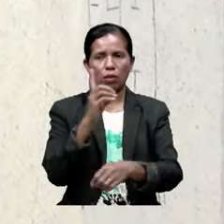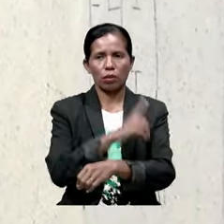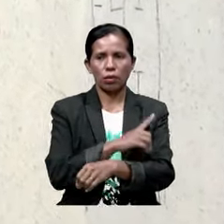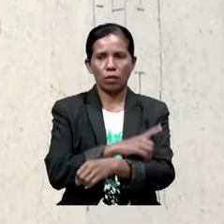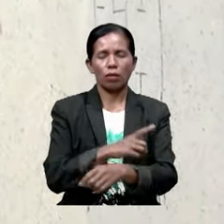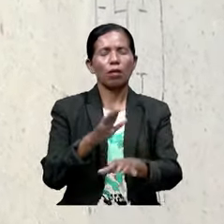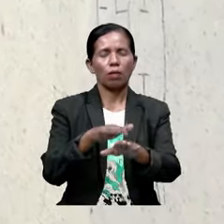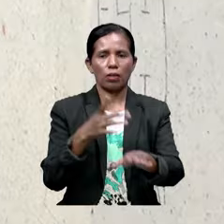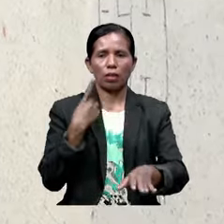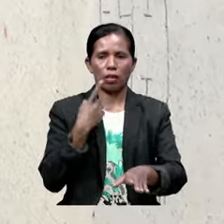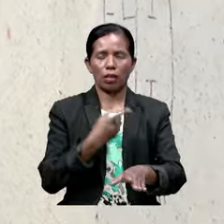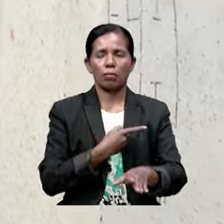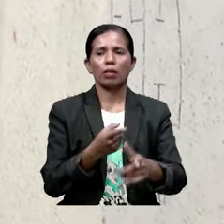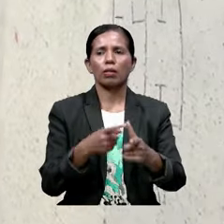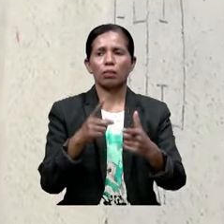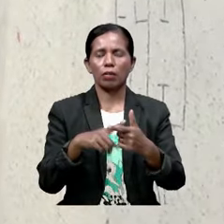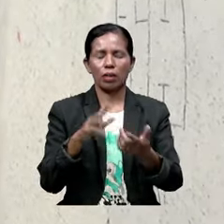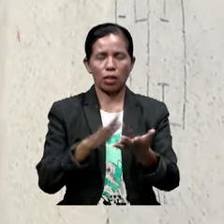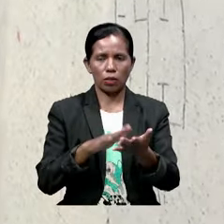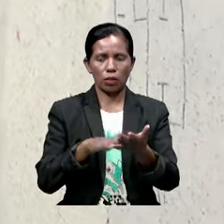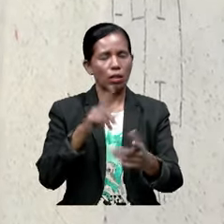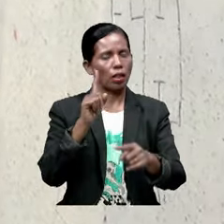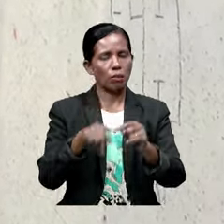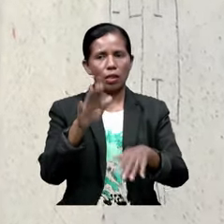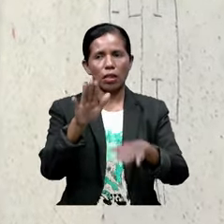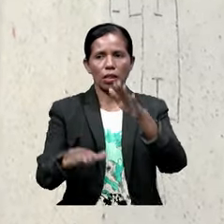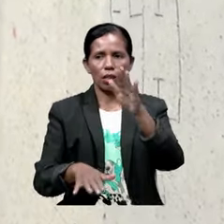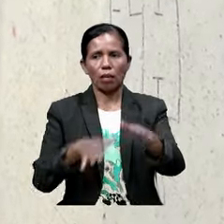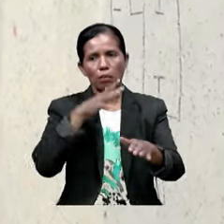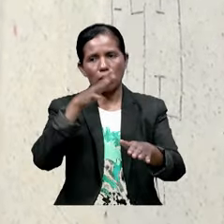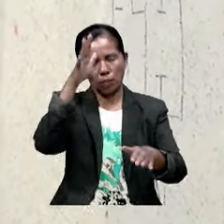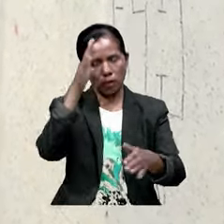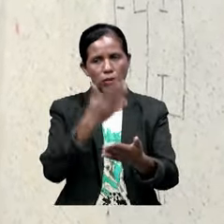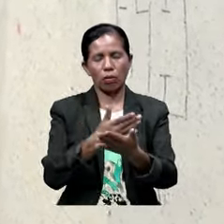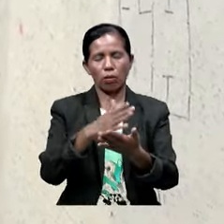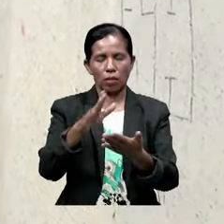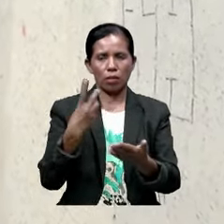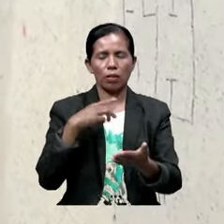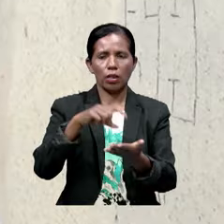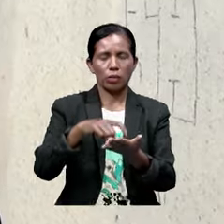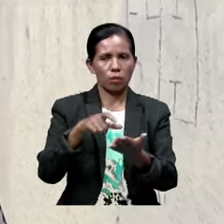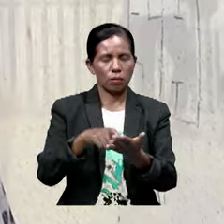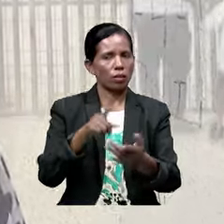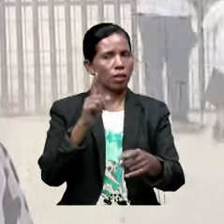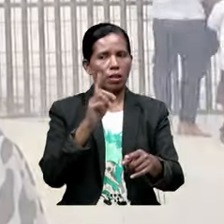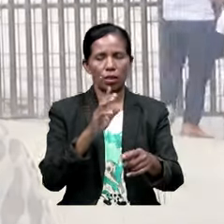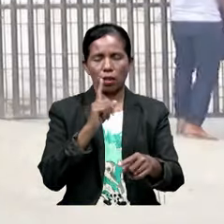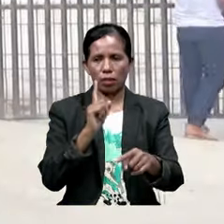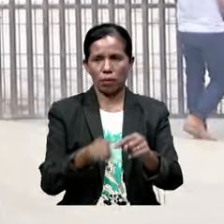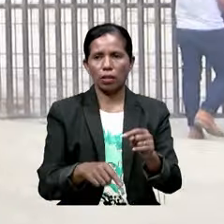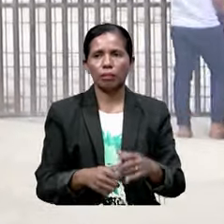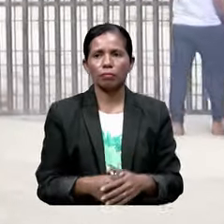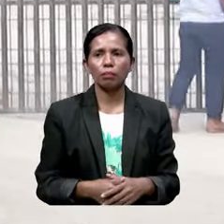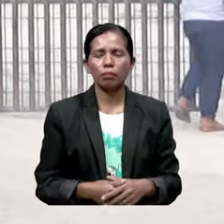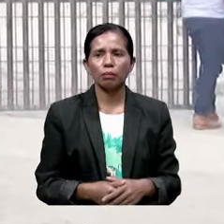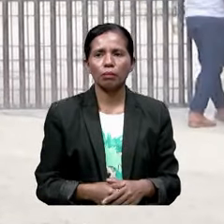mai ami hotu. Sekolah wan lau la dia tina nama na sekolah ni tika mina dusi mo kla dia. Ya lisu nebe